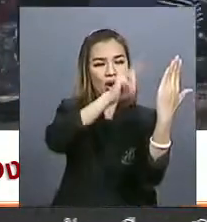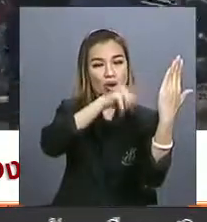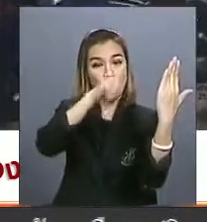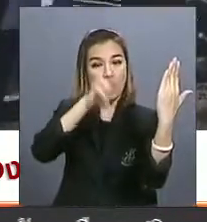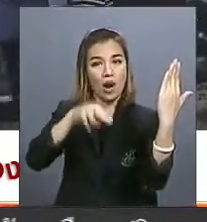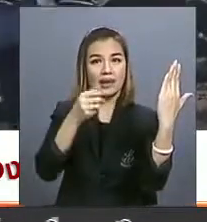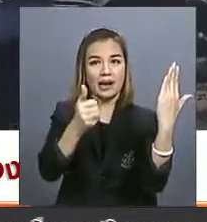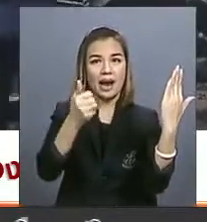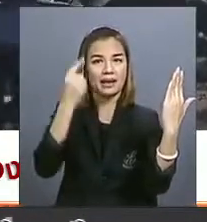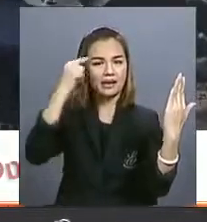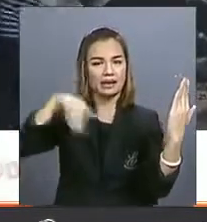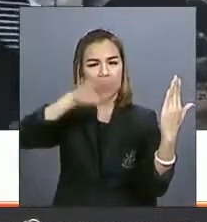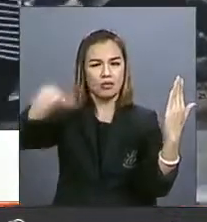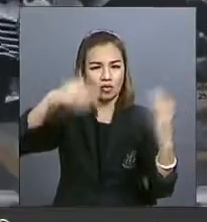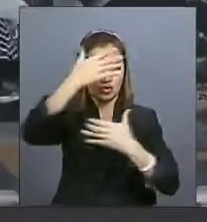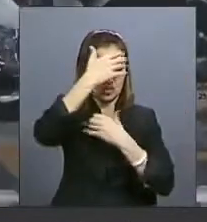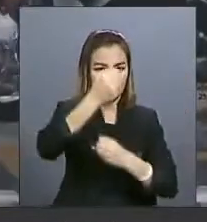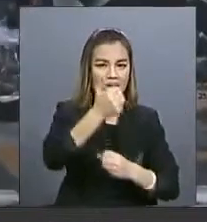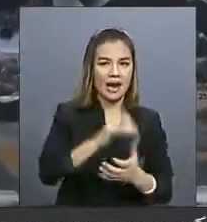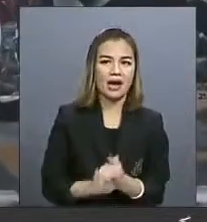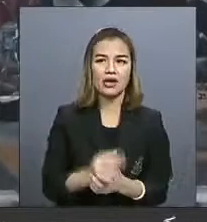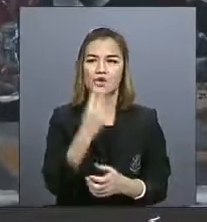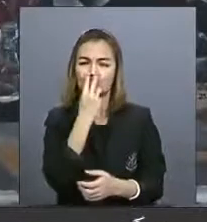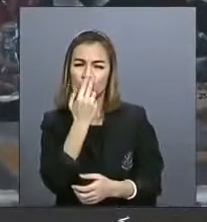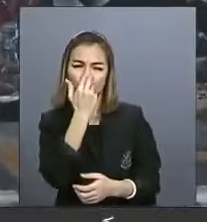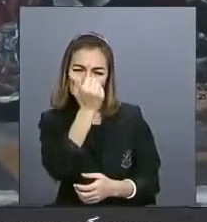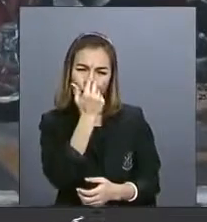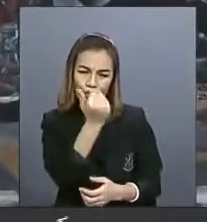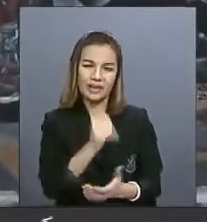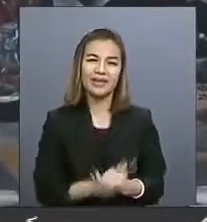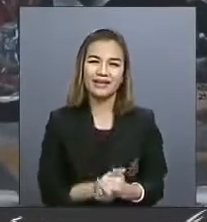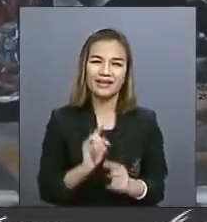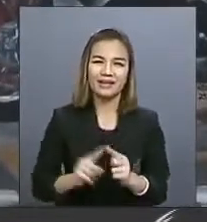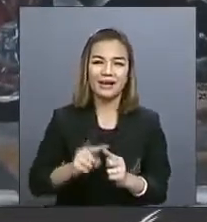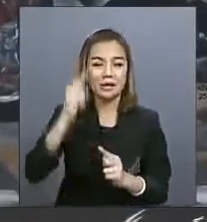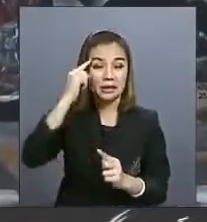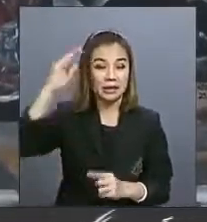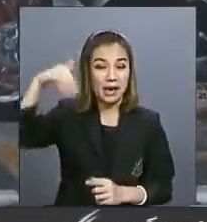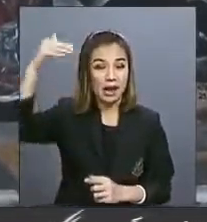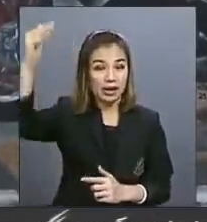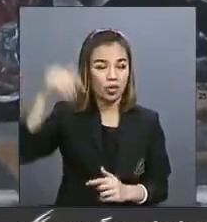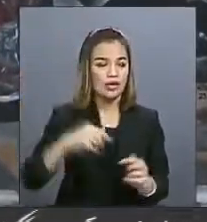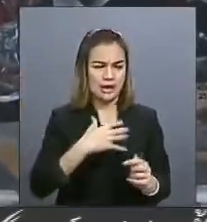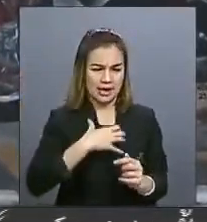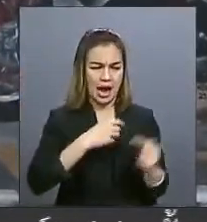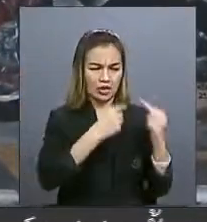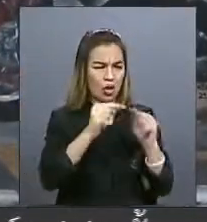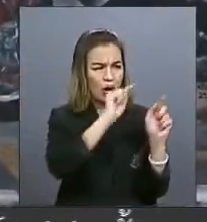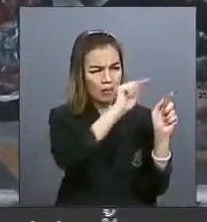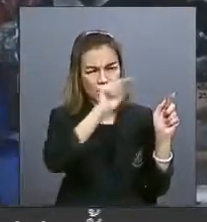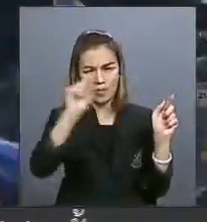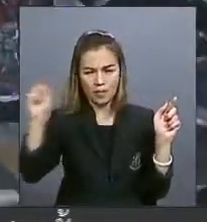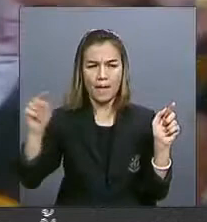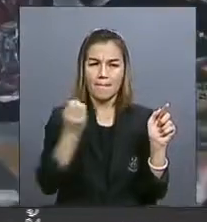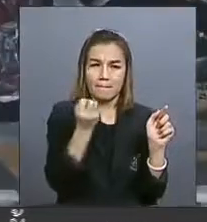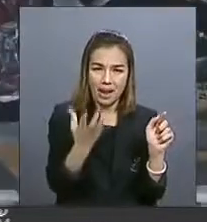เป็นจุดสนใจทำให้เมืองมีสีสันอนาคตอยากให้มีภาพวาดฝาผนังหลายๆแห่งเพื่อสะท้อนความ